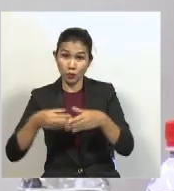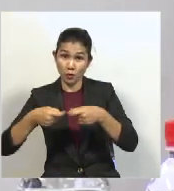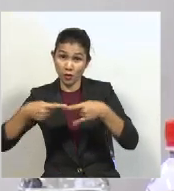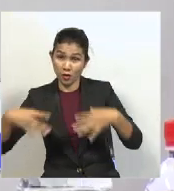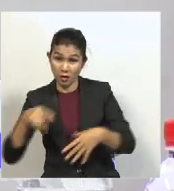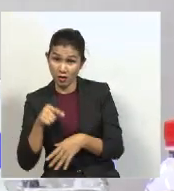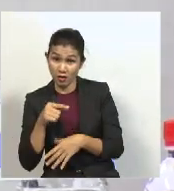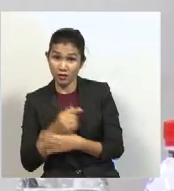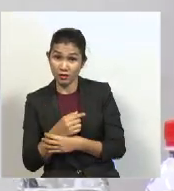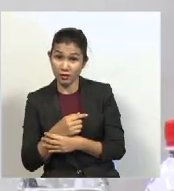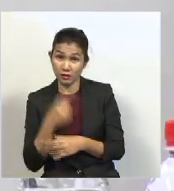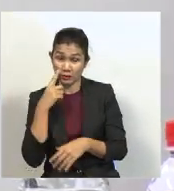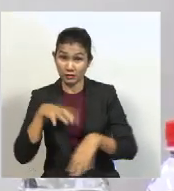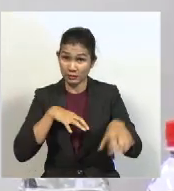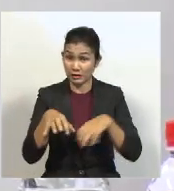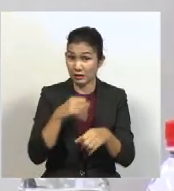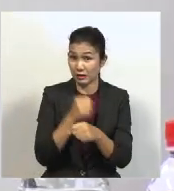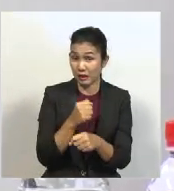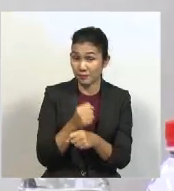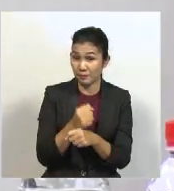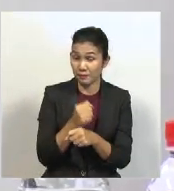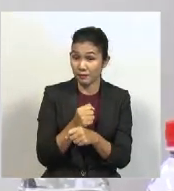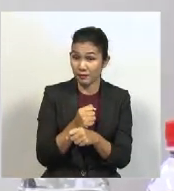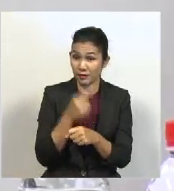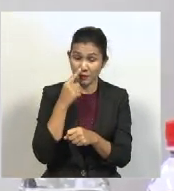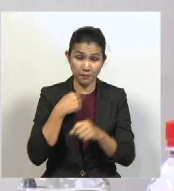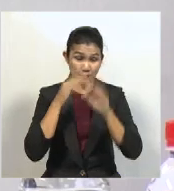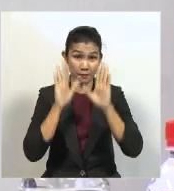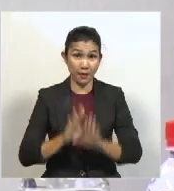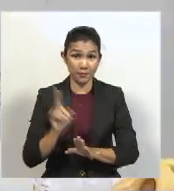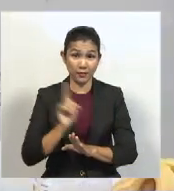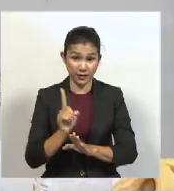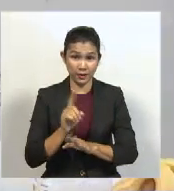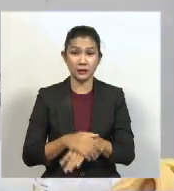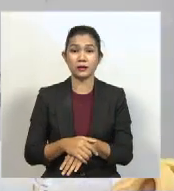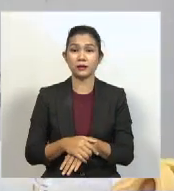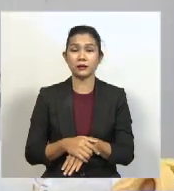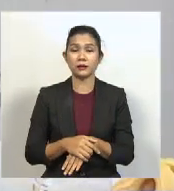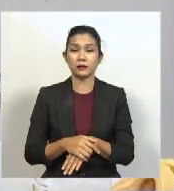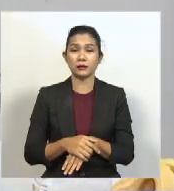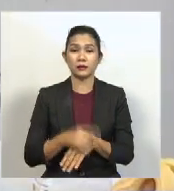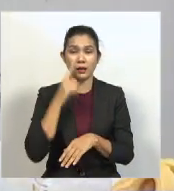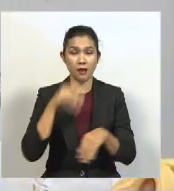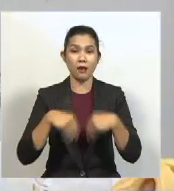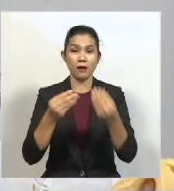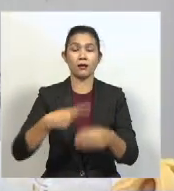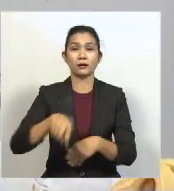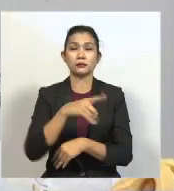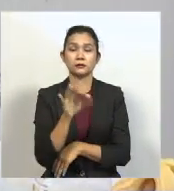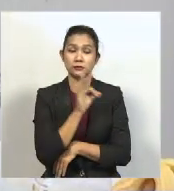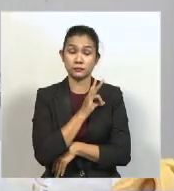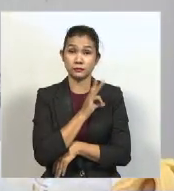านเราจะดำเนินการในเรื่องเกี่ยวกับอภิปรายในลักษณะอย่างไรก็ให้ท่านสมาชิกที่จะอภิปร